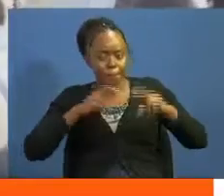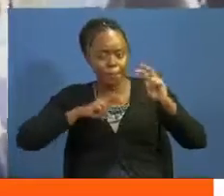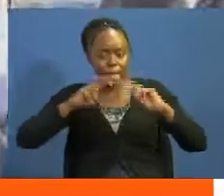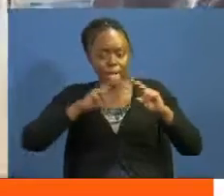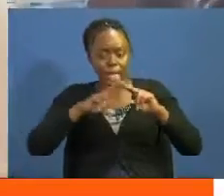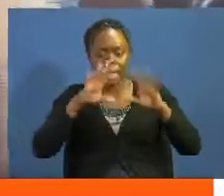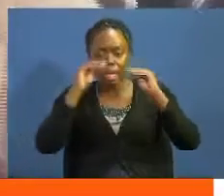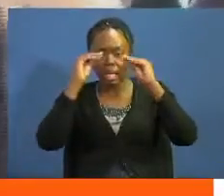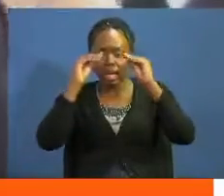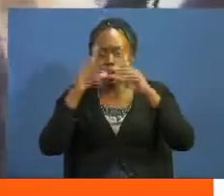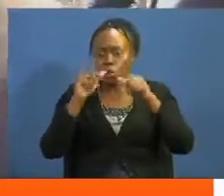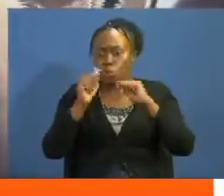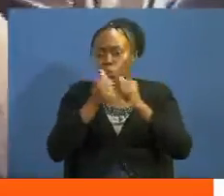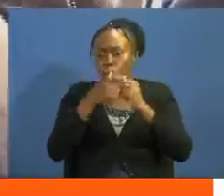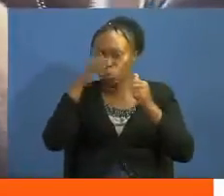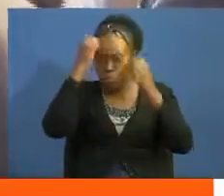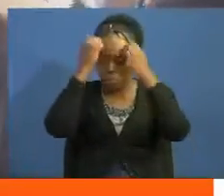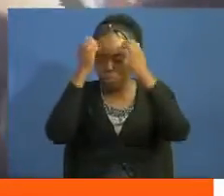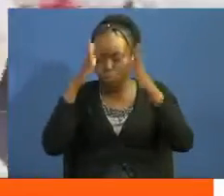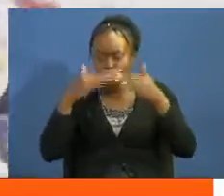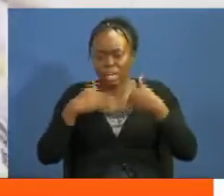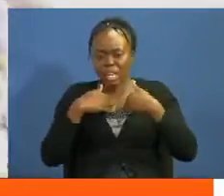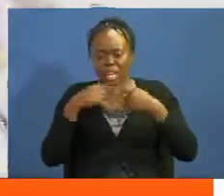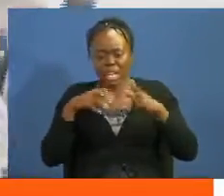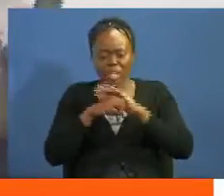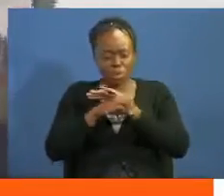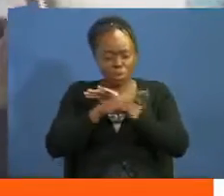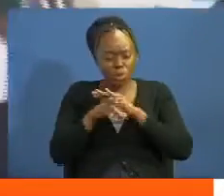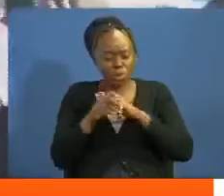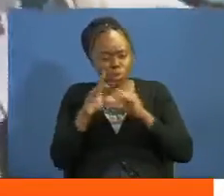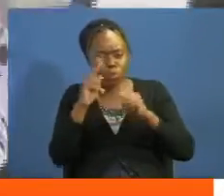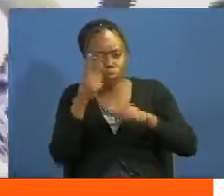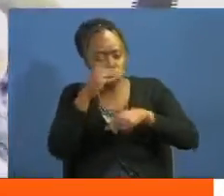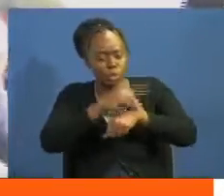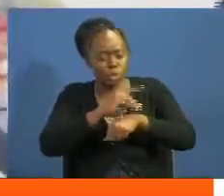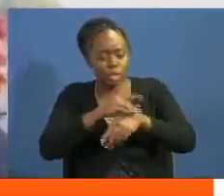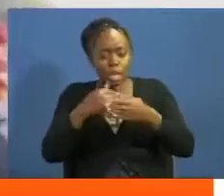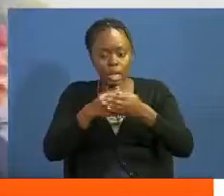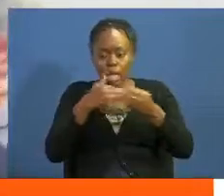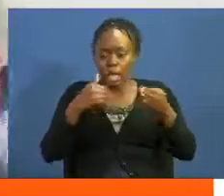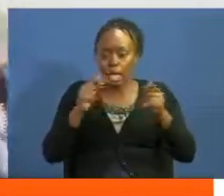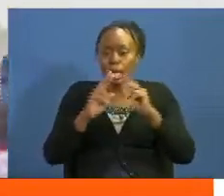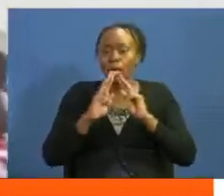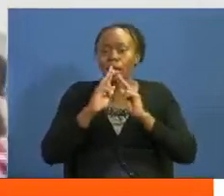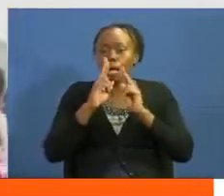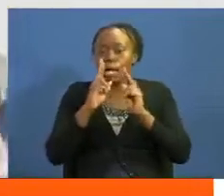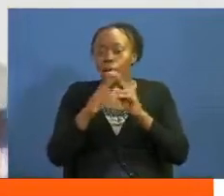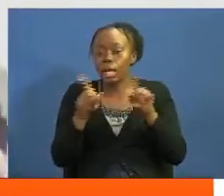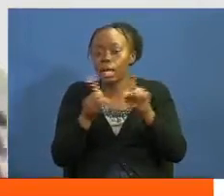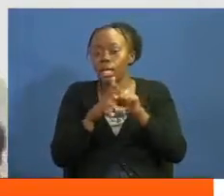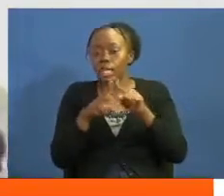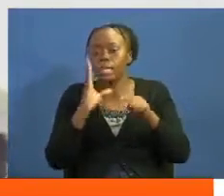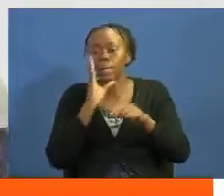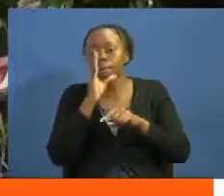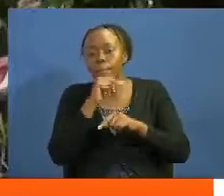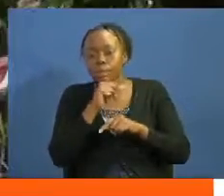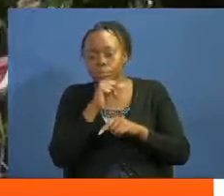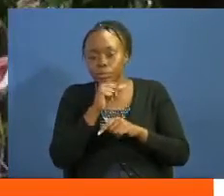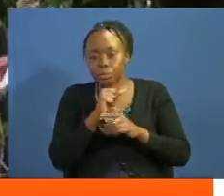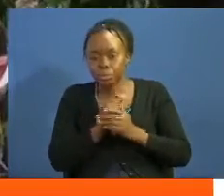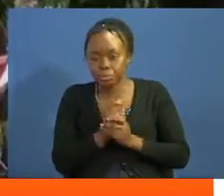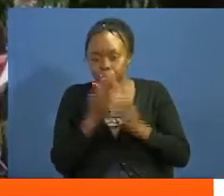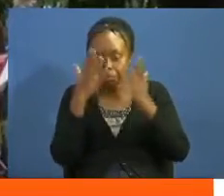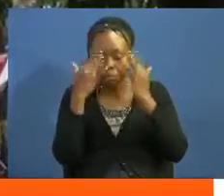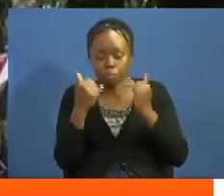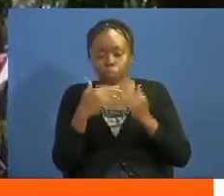wa taasisi ya Kakrao ukiwa umetupwa kwa kichaka siku mbili baada ya kuripotiwa kuwa amepotea. Sasa